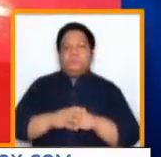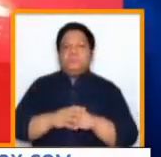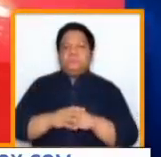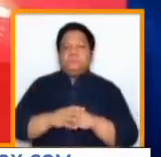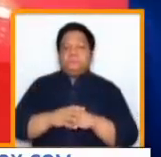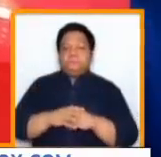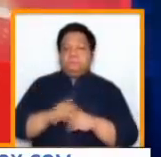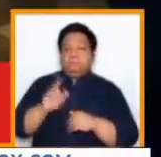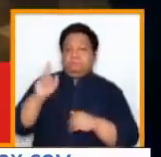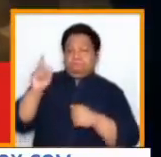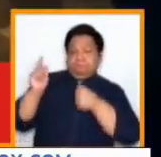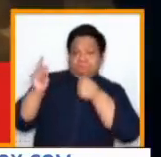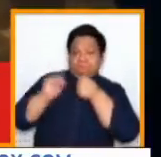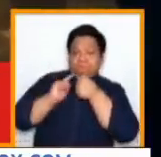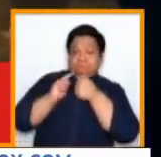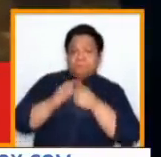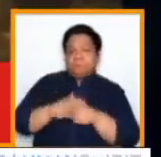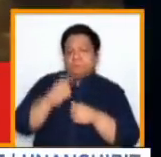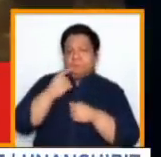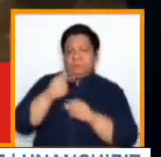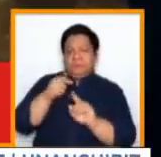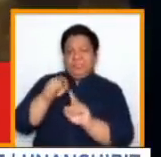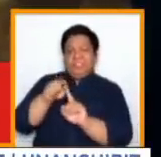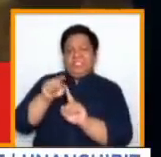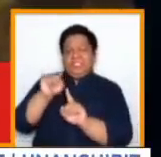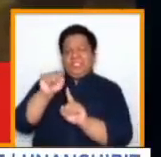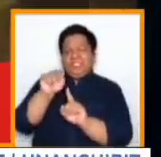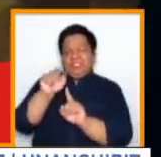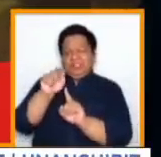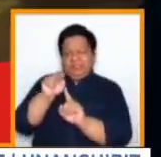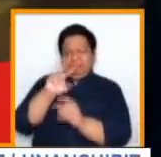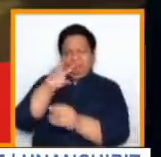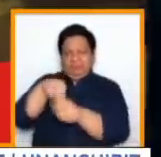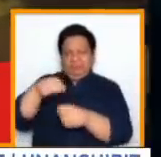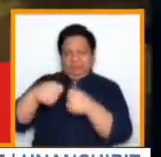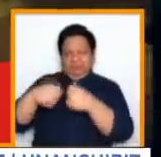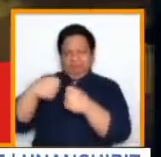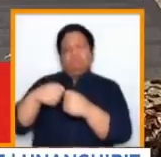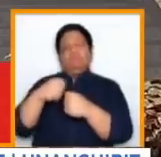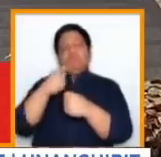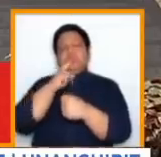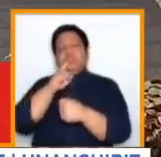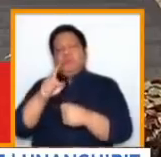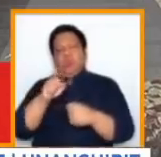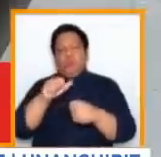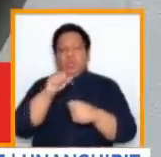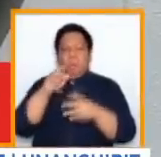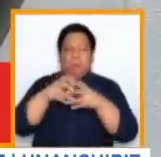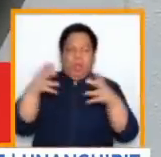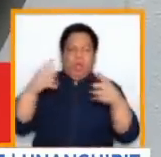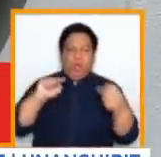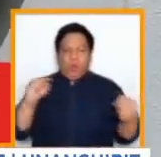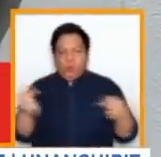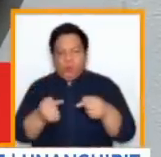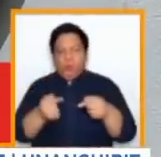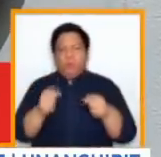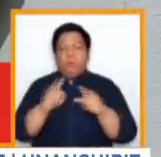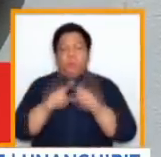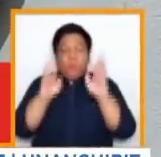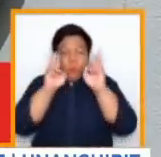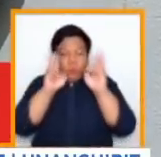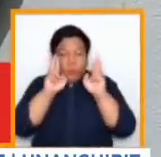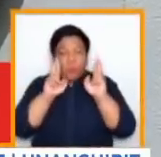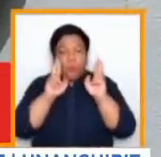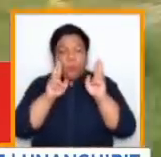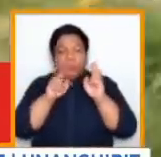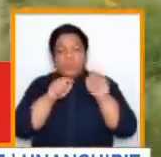dahil matinding pagkaalog lang at takot ang kanilang dinanas sa pangyayari. Pero sana raw, pagbutihin naman ng PNR